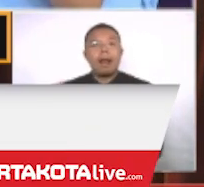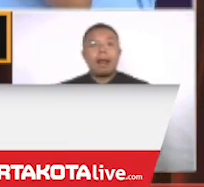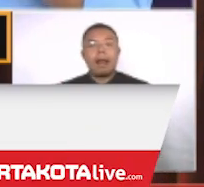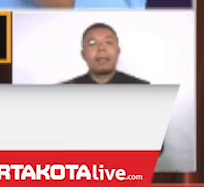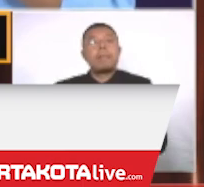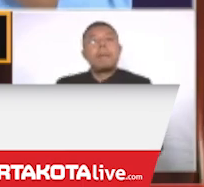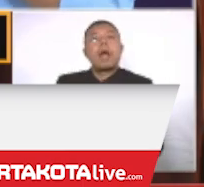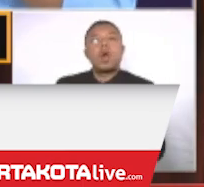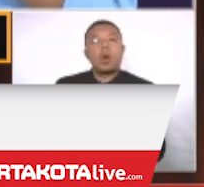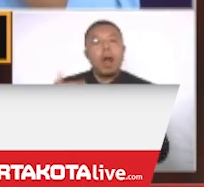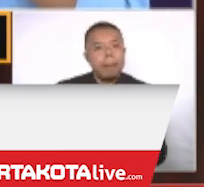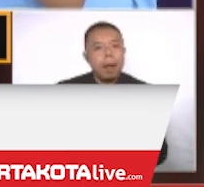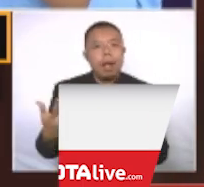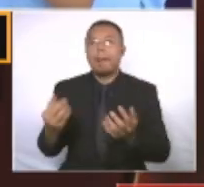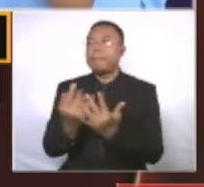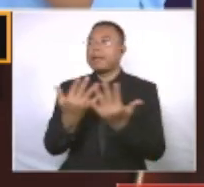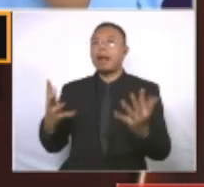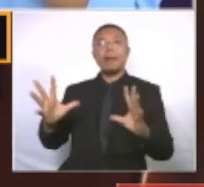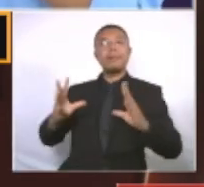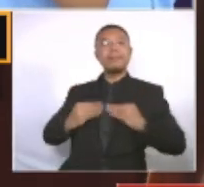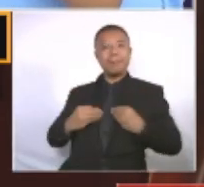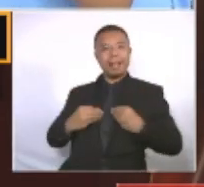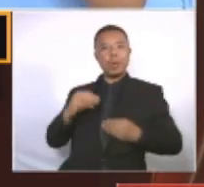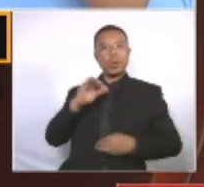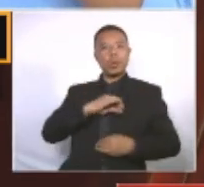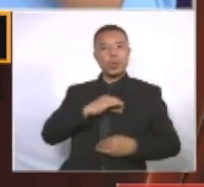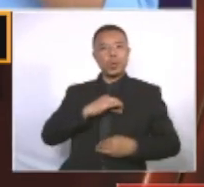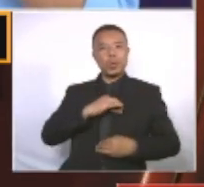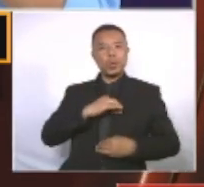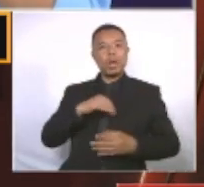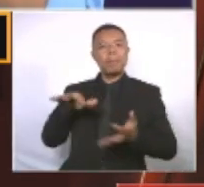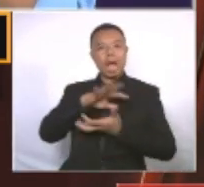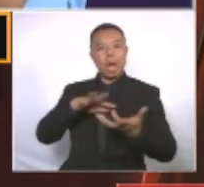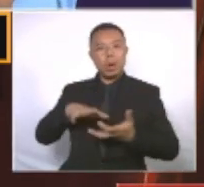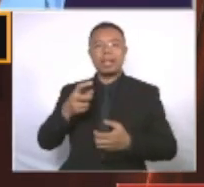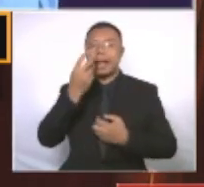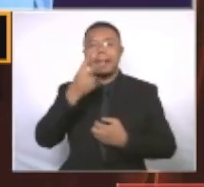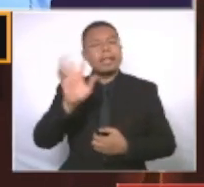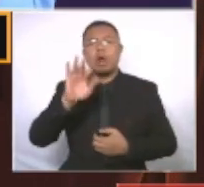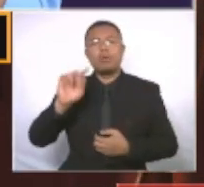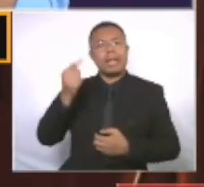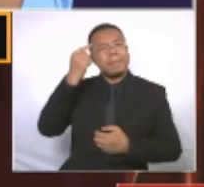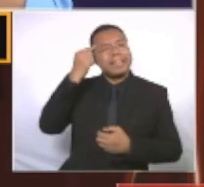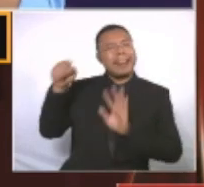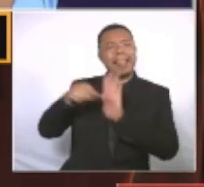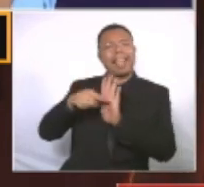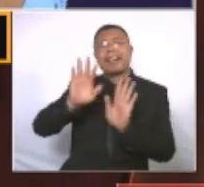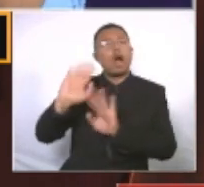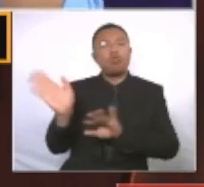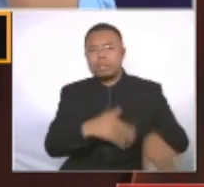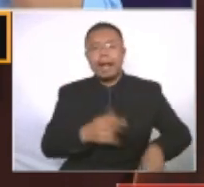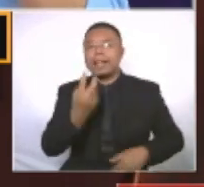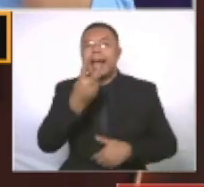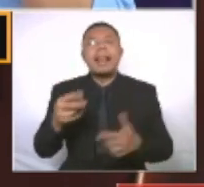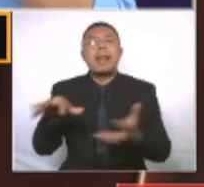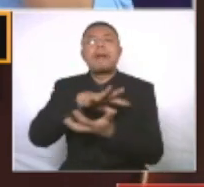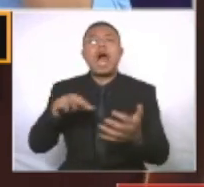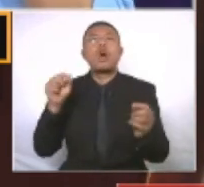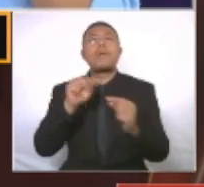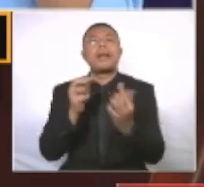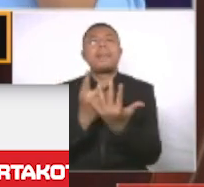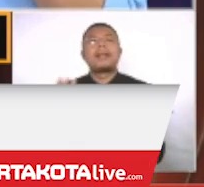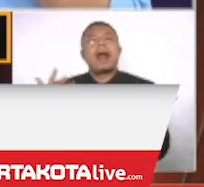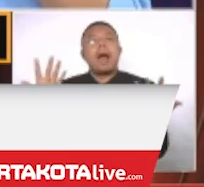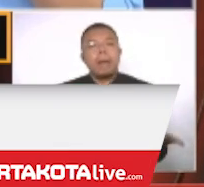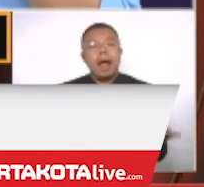Tapi impact-nya apa? Impact-nya ke masyarakat. Jadi yang kita lihat ini Gus, tidak perlu tendensius seperti itu. Kita lihat impact-nya ke warga seperti apa?